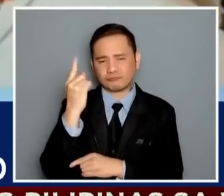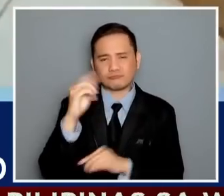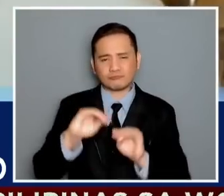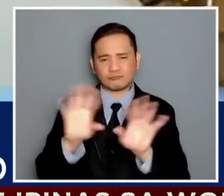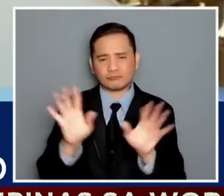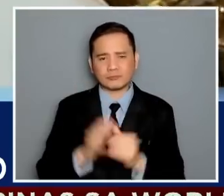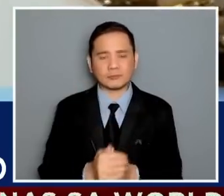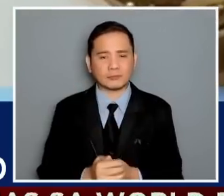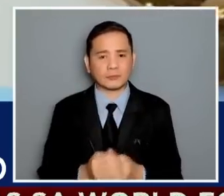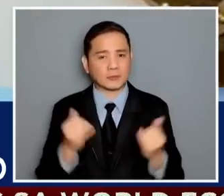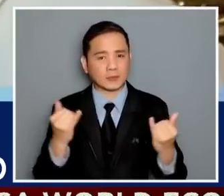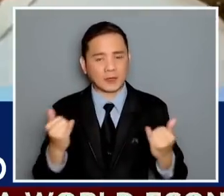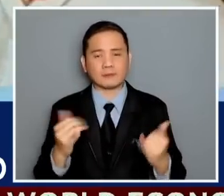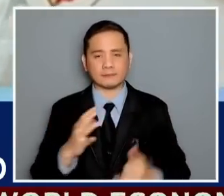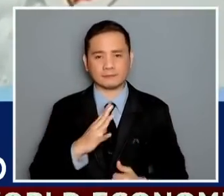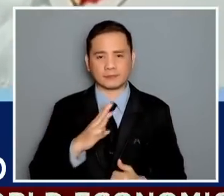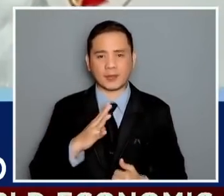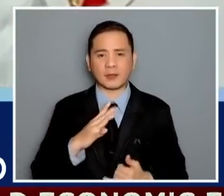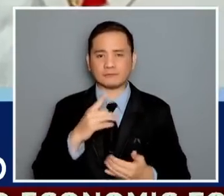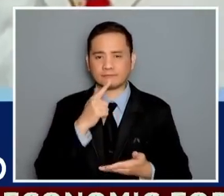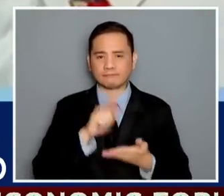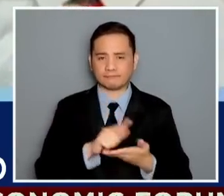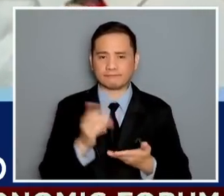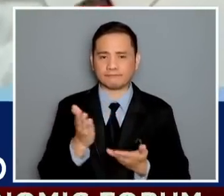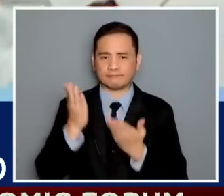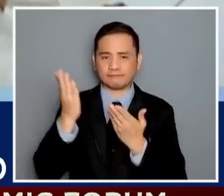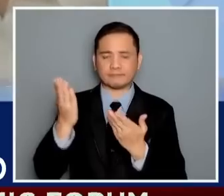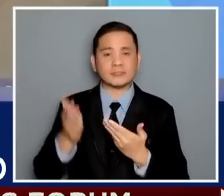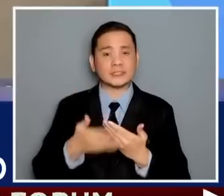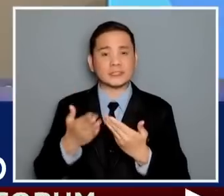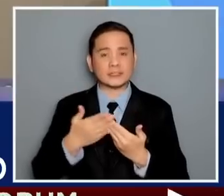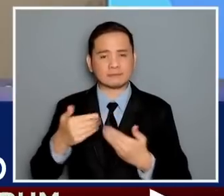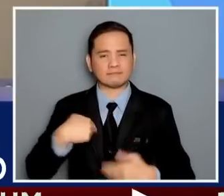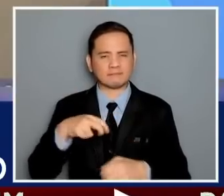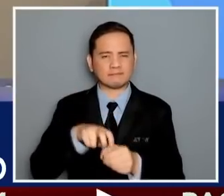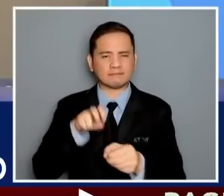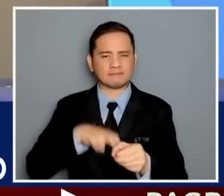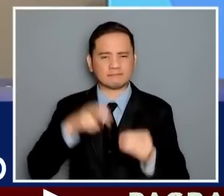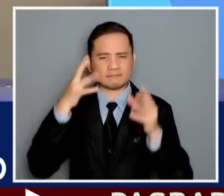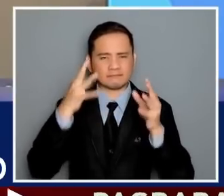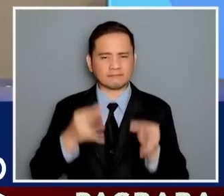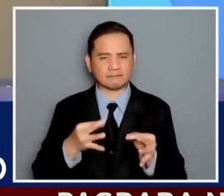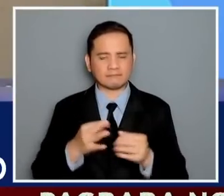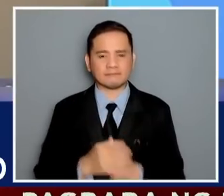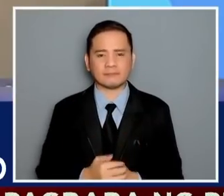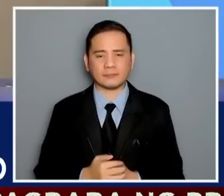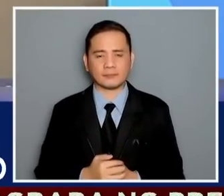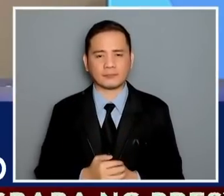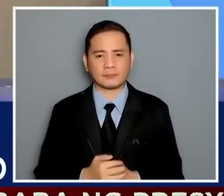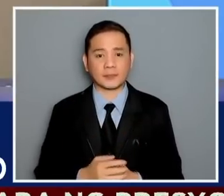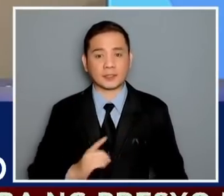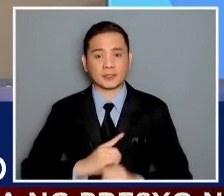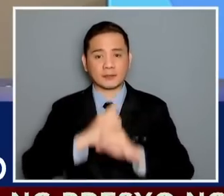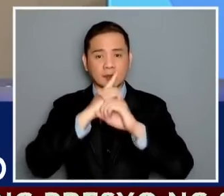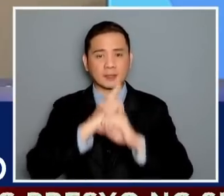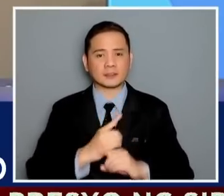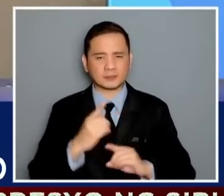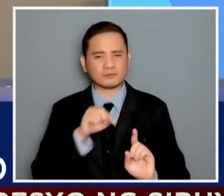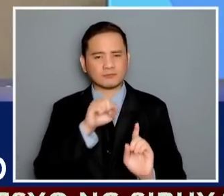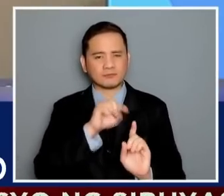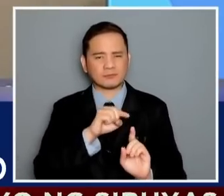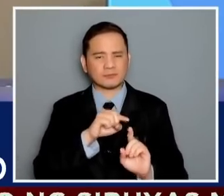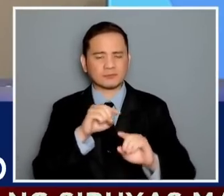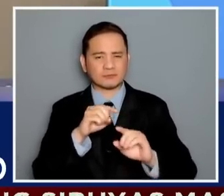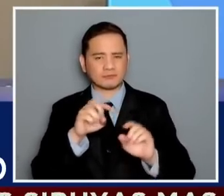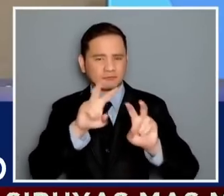siya ng way out. Sabi ko, Mr. President, madali lang naman yung usapan niyan. Alis na lang ako. Sa tingin ng defense and security analysts na sina Professor